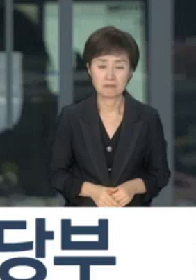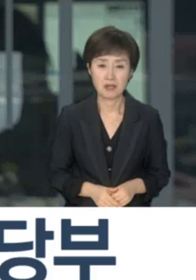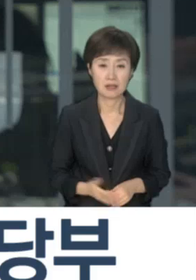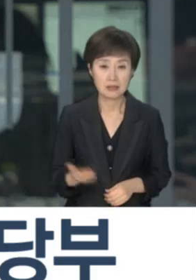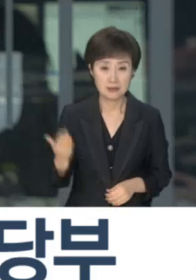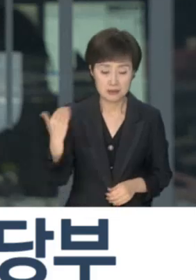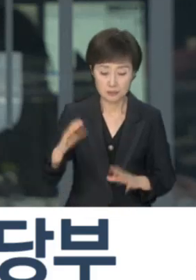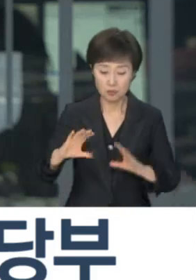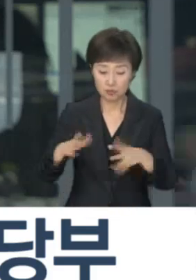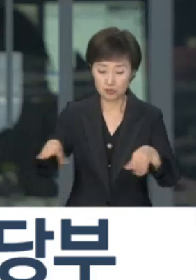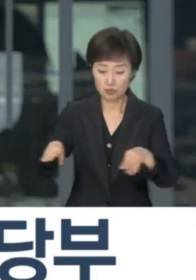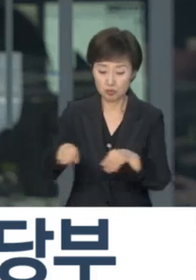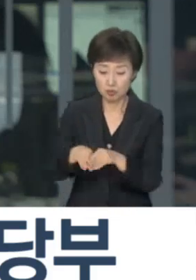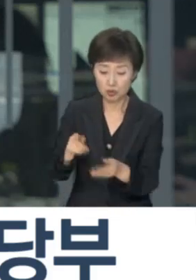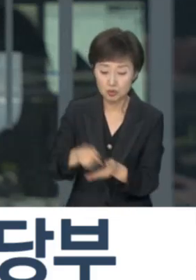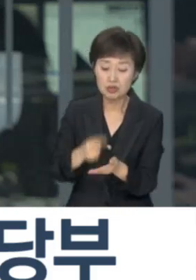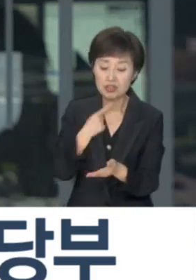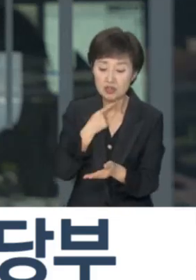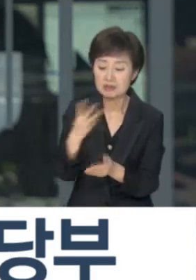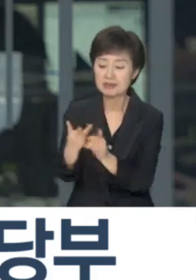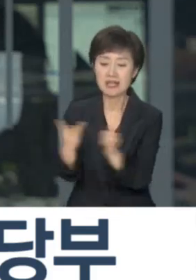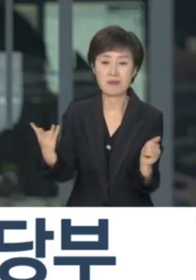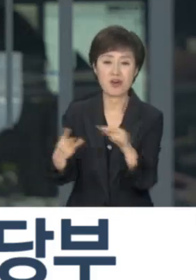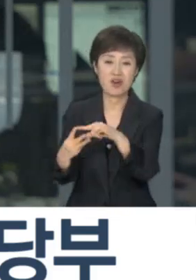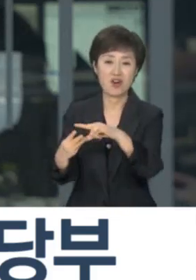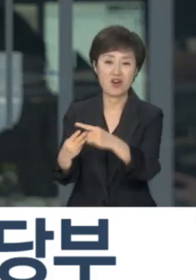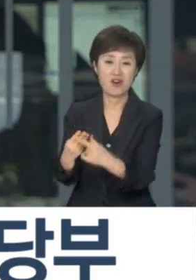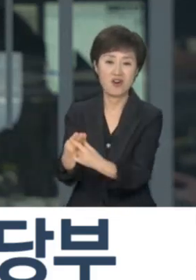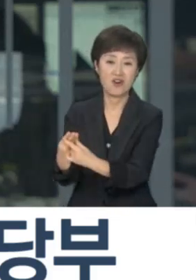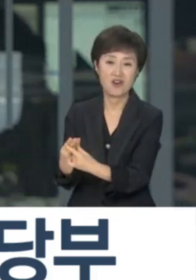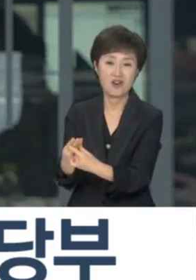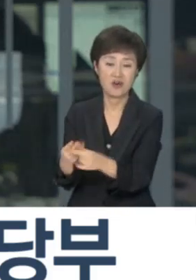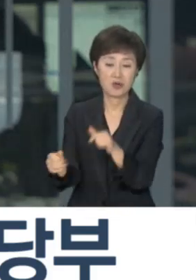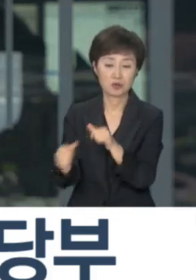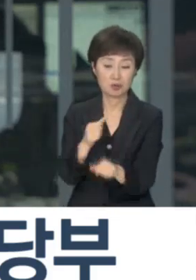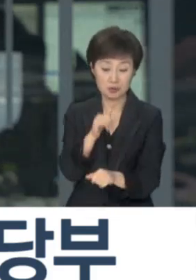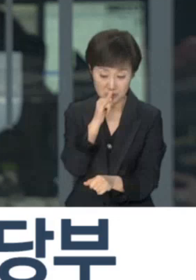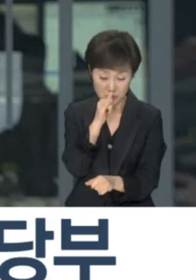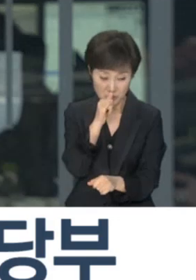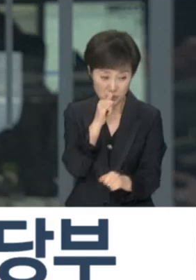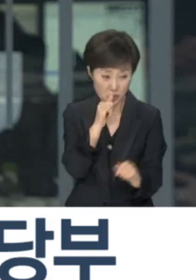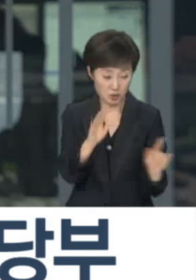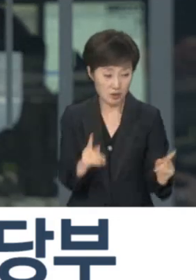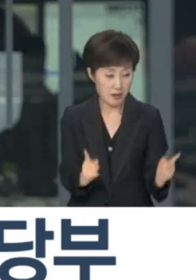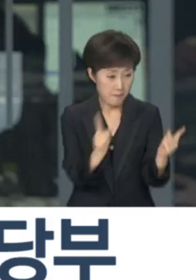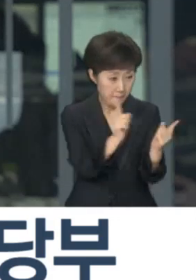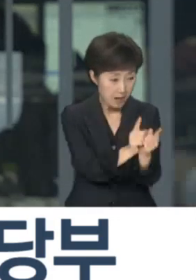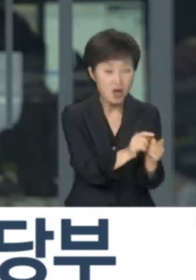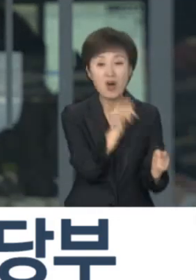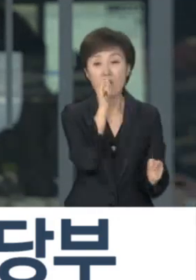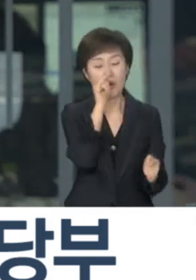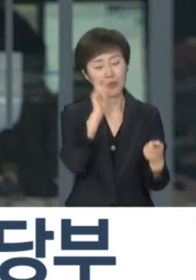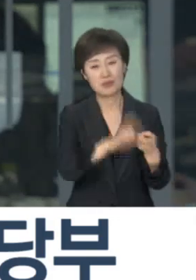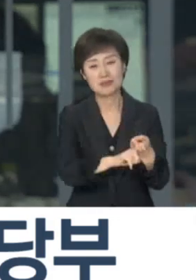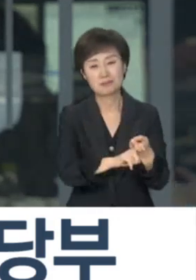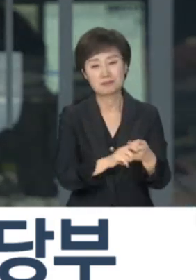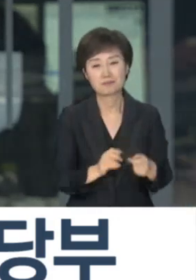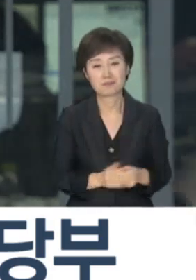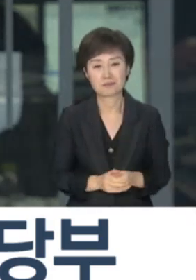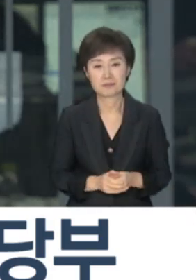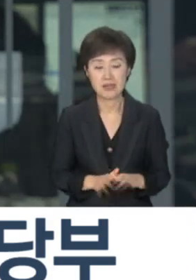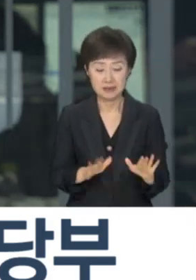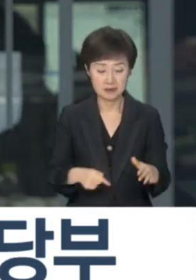삼총리 연대설이 나오기도 했고 그런 가운데도 이제 오늘 오찬 회동이 열리는 거라서 주목을 받기도 하고요. 앞서 말씀하신